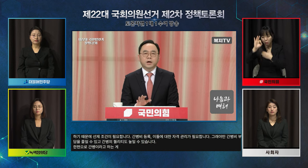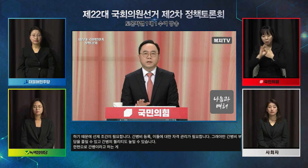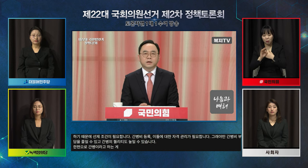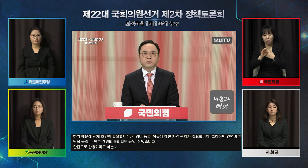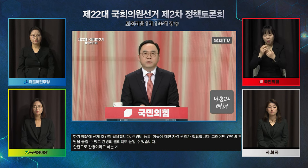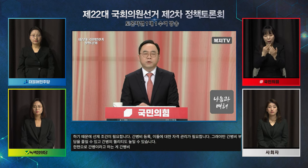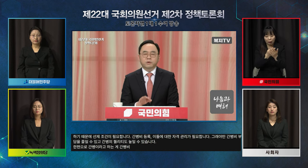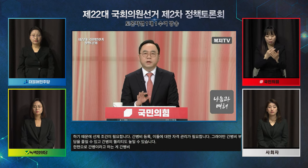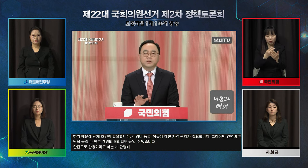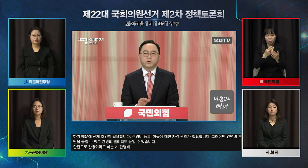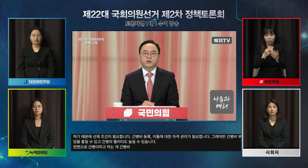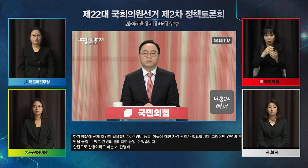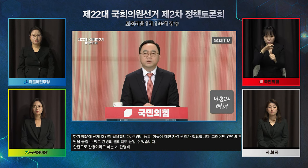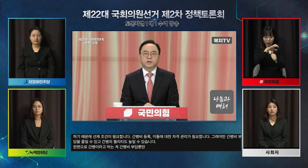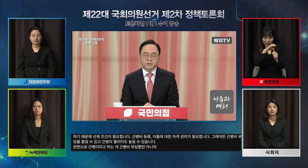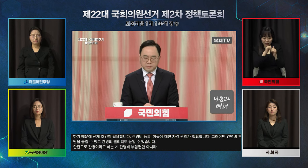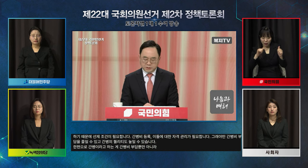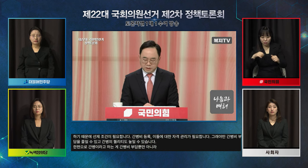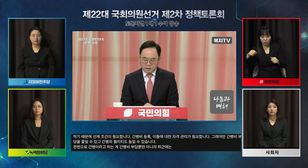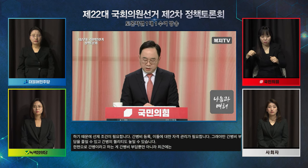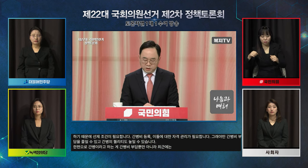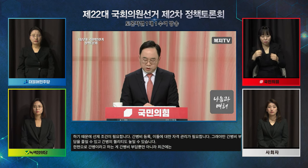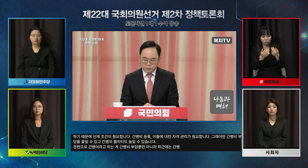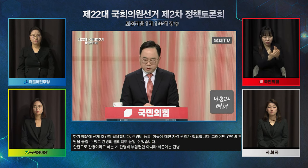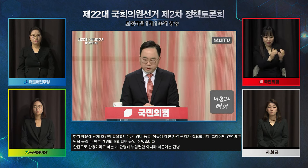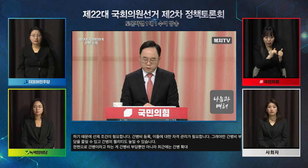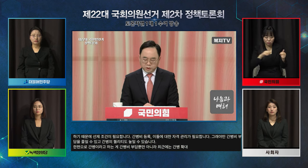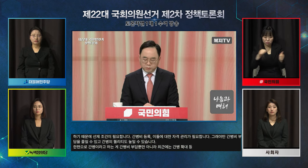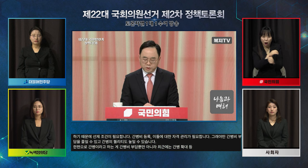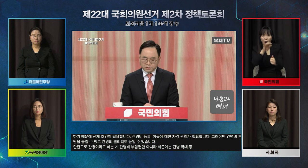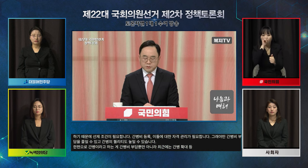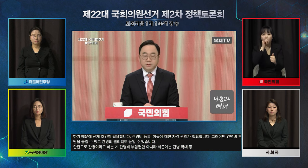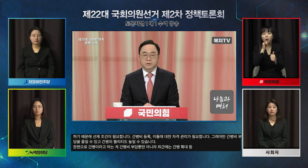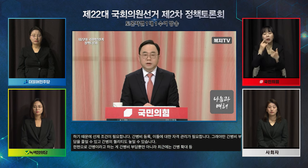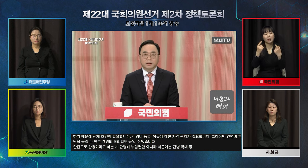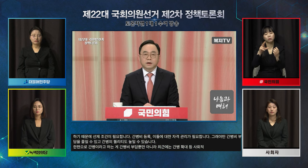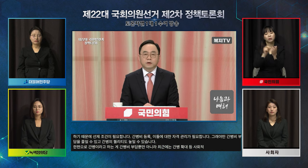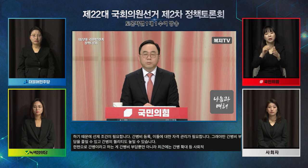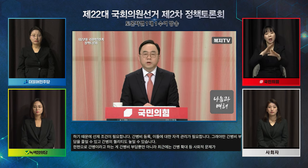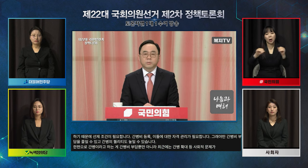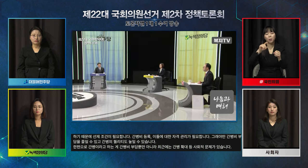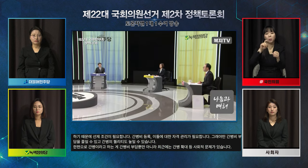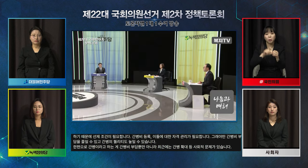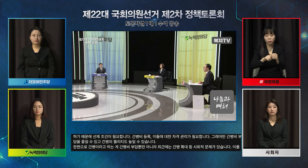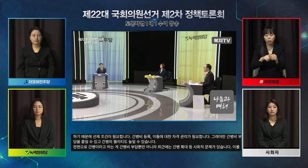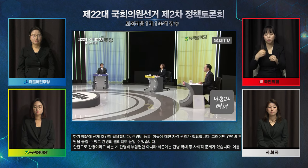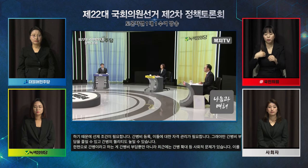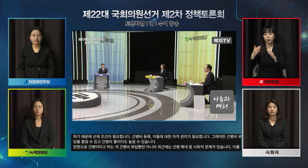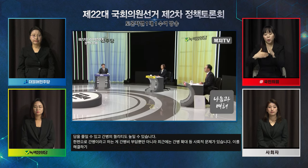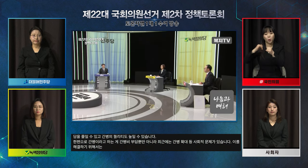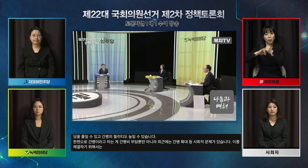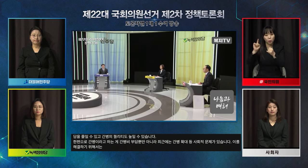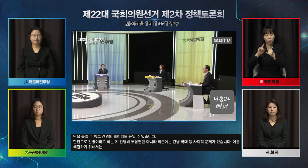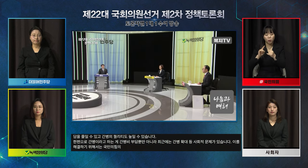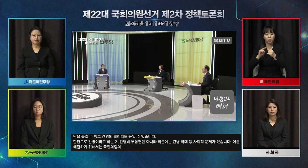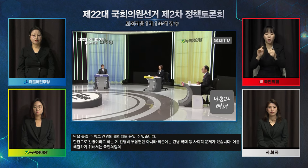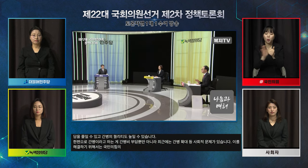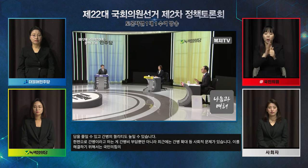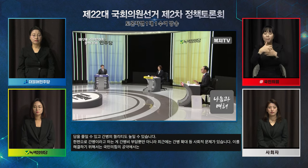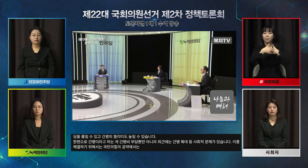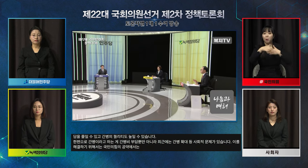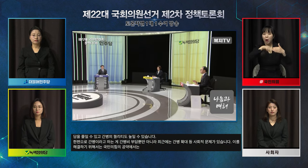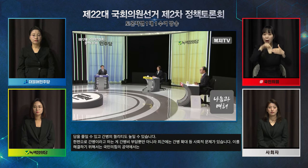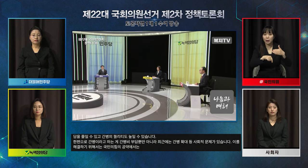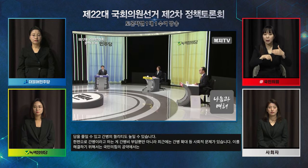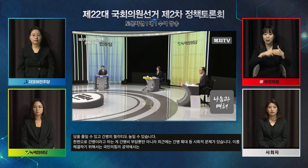간병학대라든가 여러 가지 사회적인 문제가 있습니다. 이런 문제를 해결하기 위해서는 국민의힘의 공약에서는 유양병원에